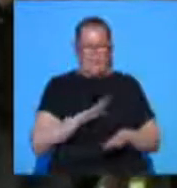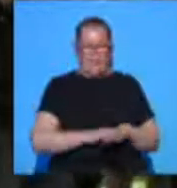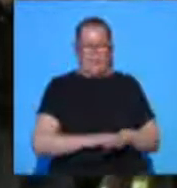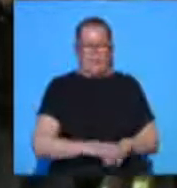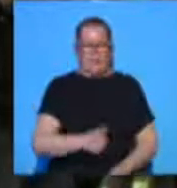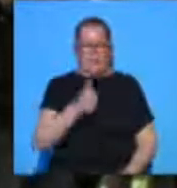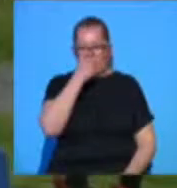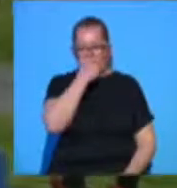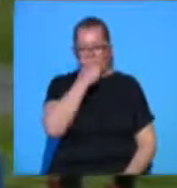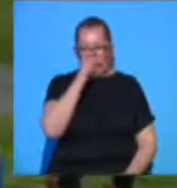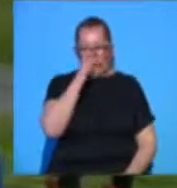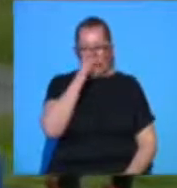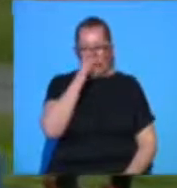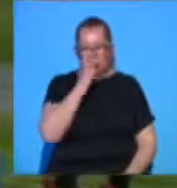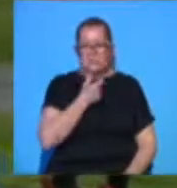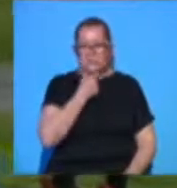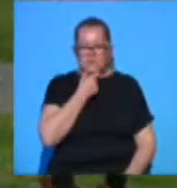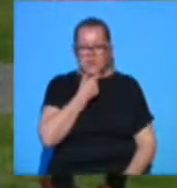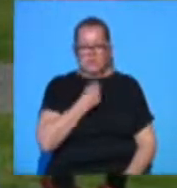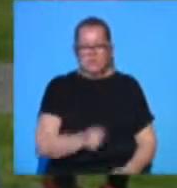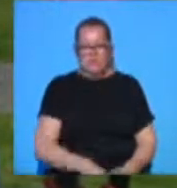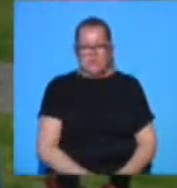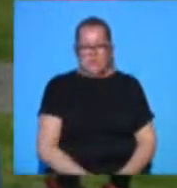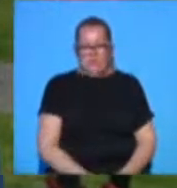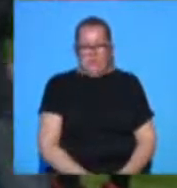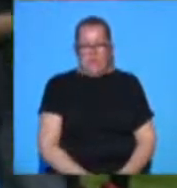categorii, masculin, feminin și de vârstă.